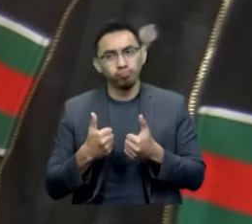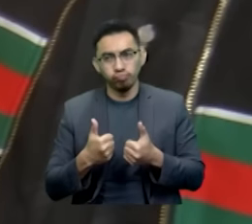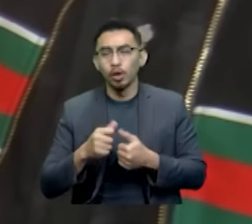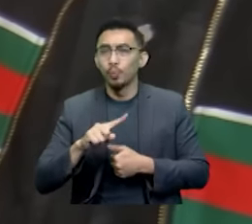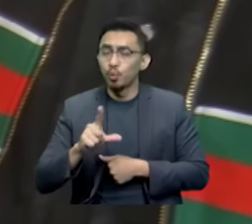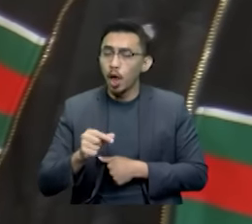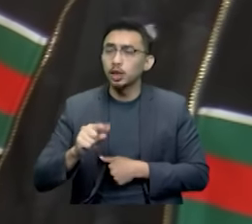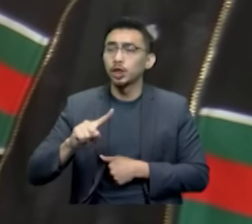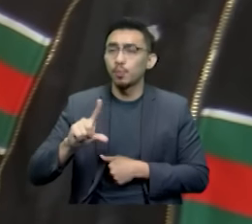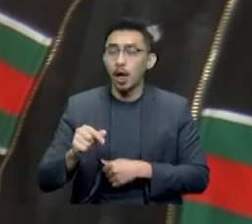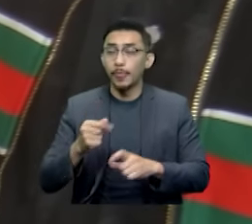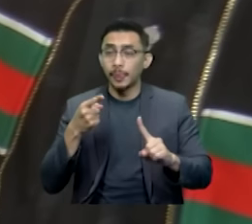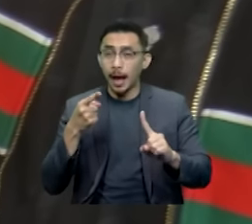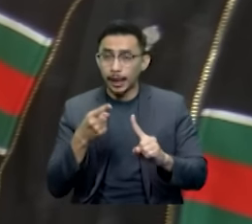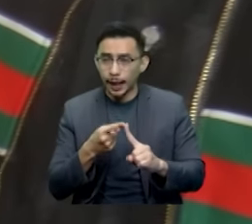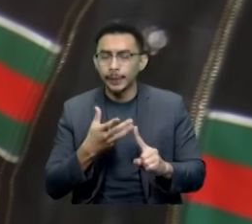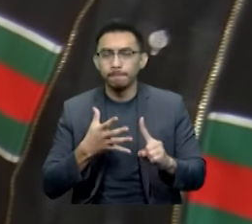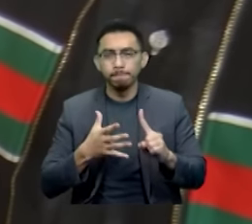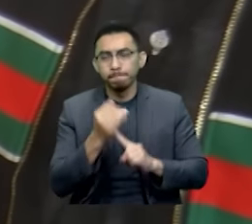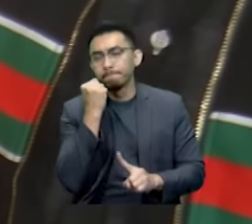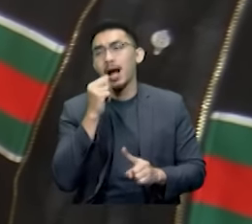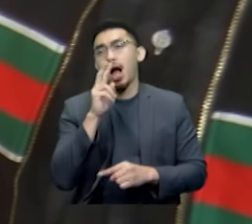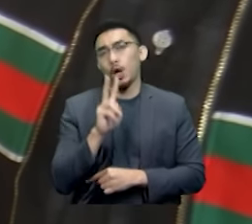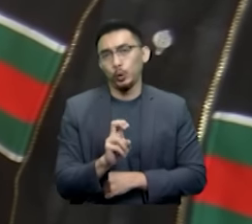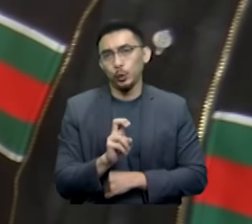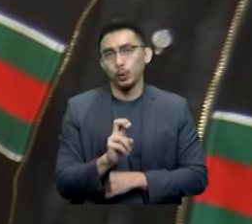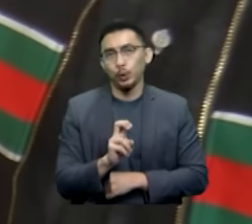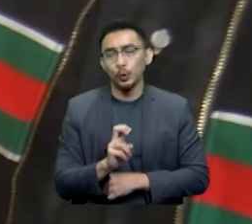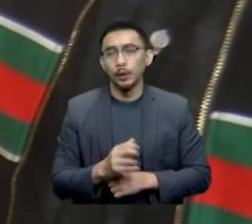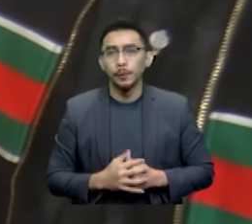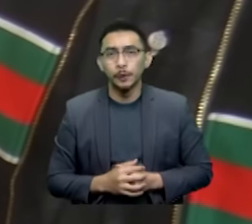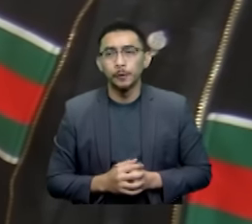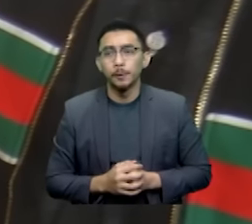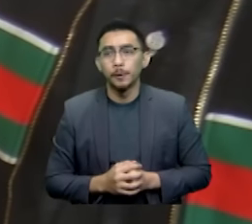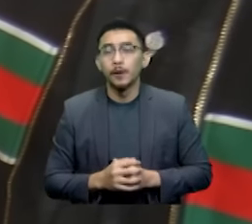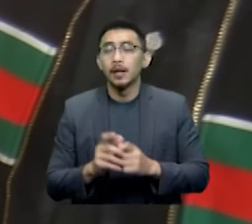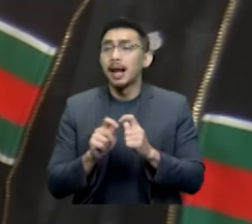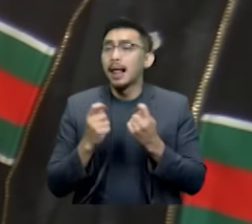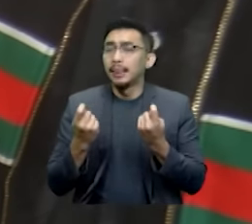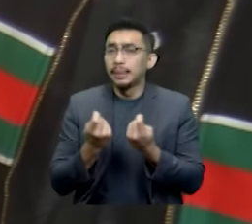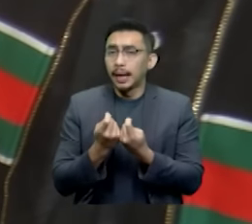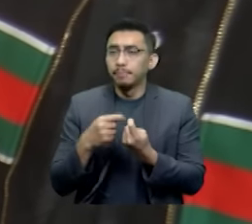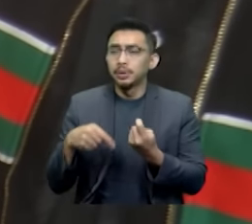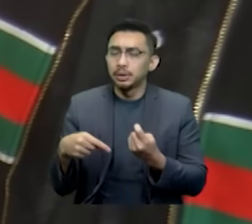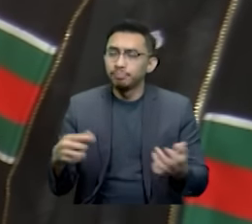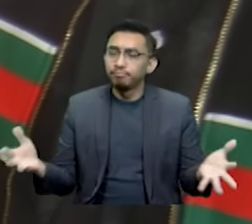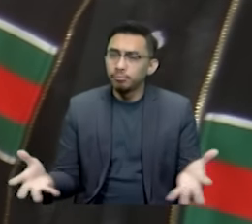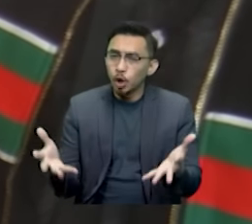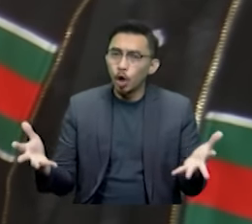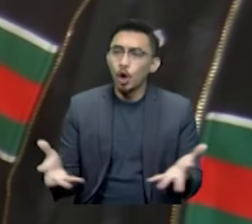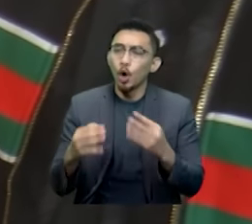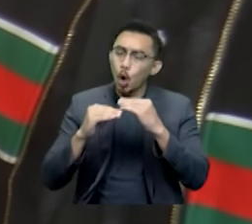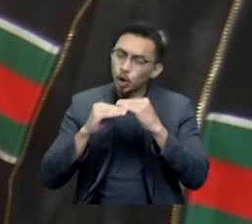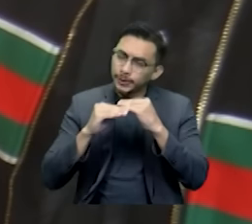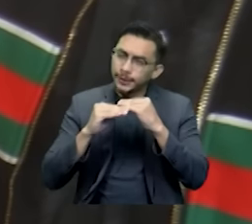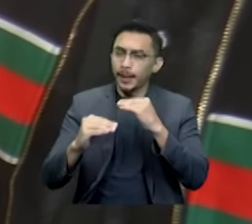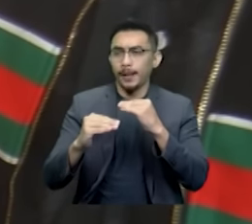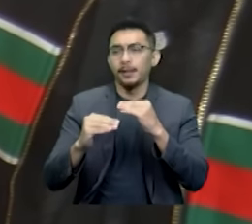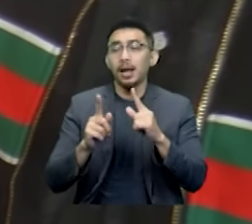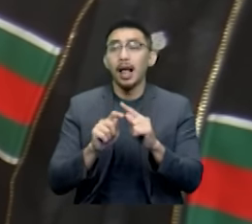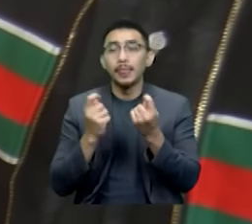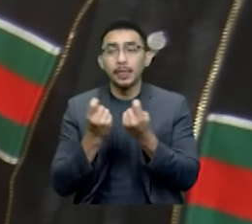capai untuk setiap target yang diberikan MNC. Konsisten bangun tim aja sih kalau saya, dan maintain di tim marketingnya. Outputnya ya